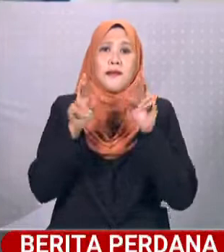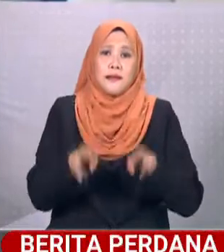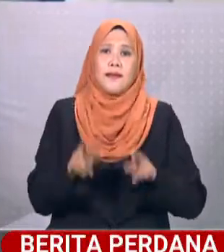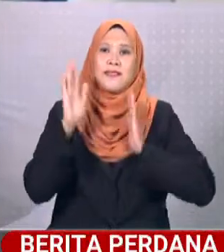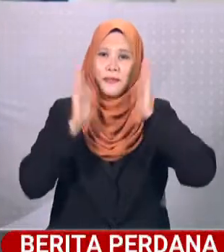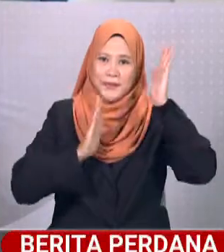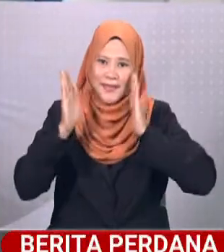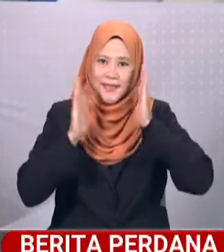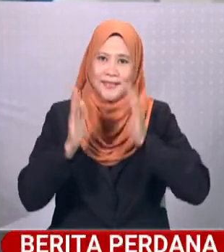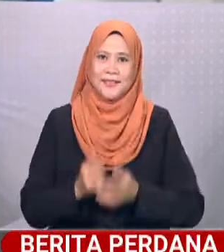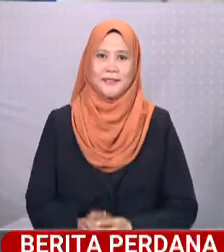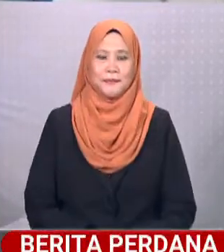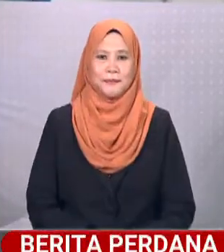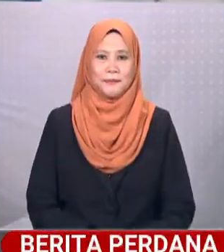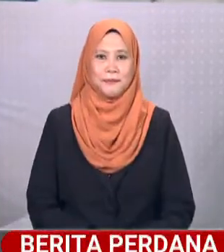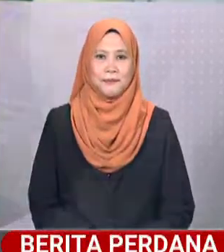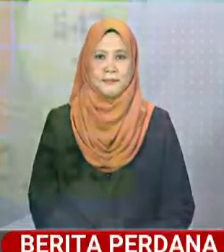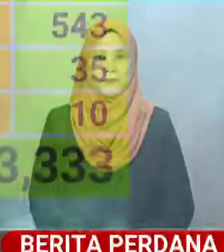Malaysia.